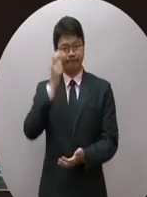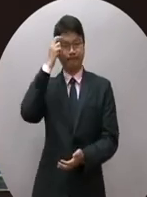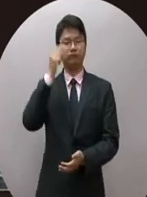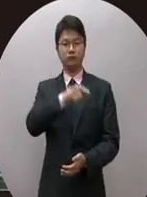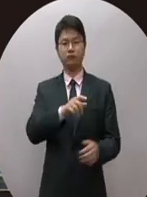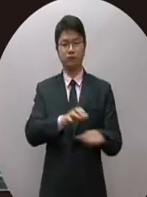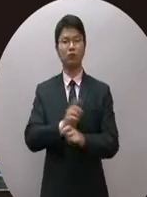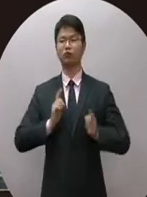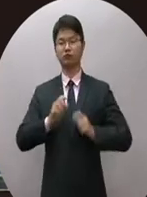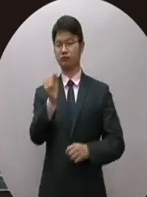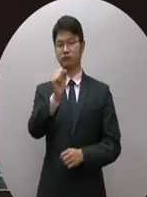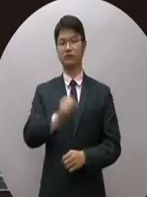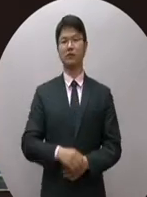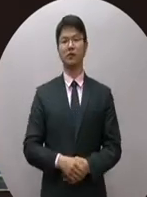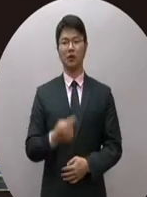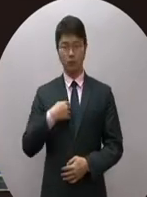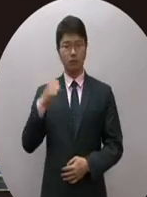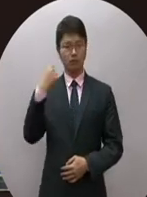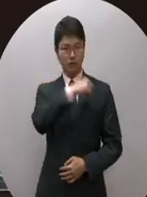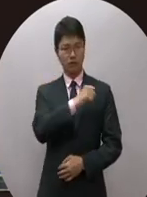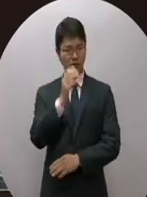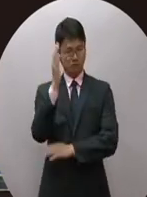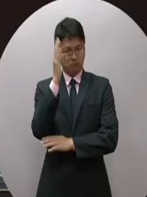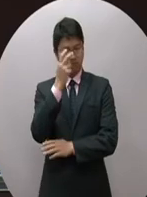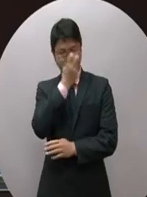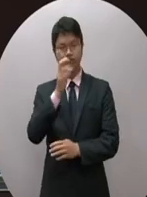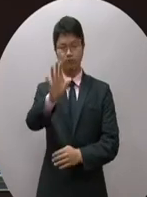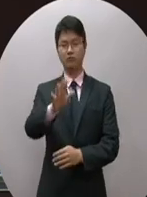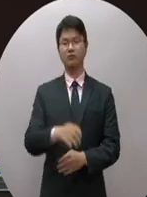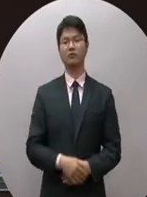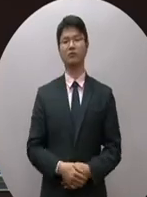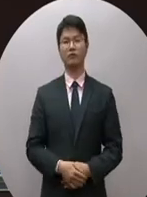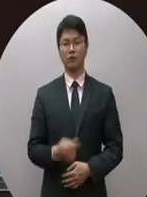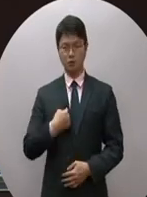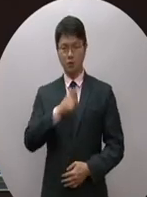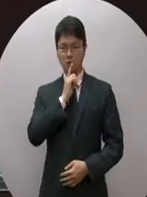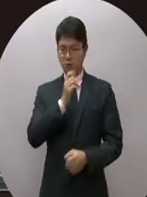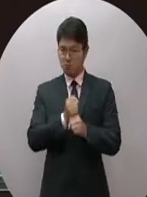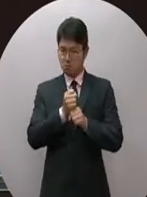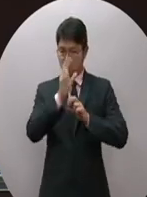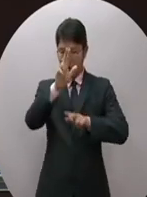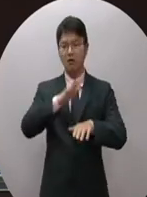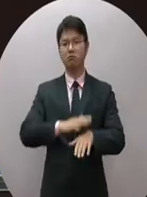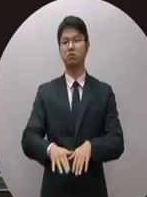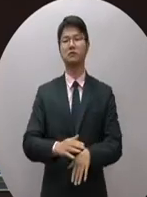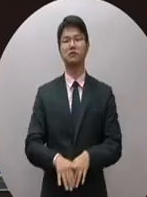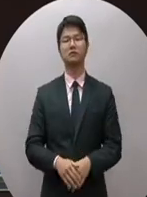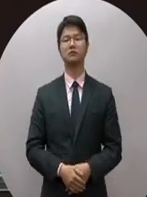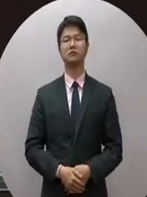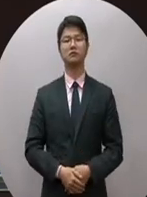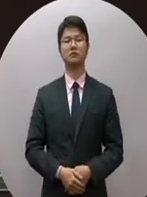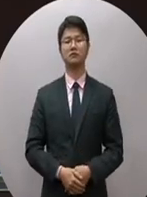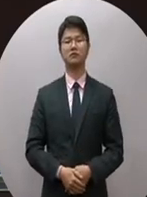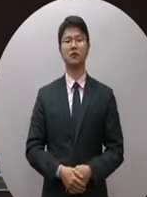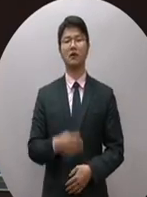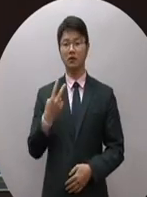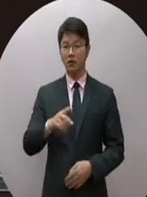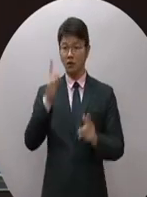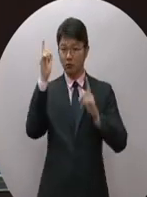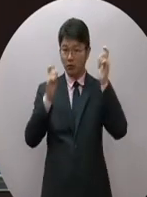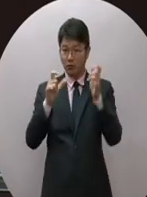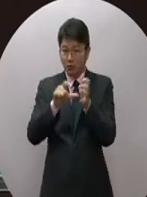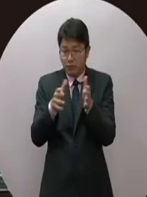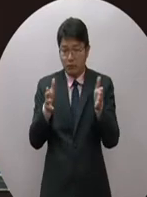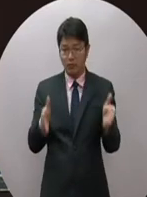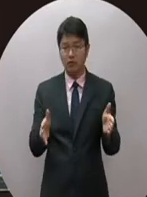要让他知道台湾是有政府的，我们是说到做到的。而以过年期间这